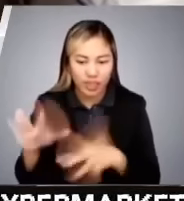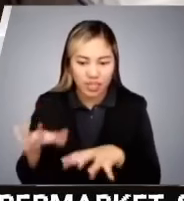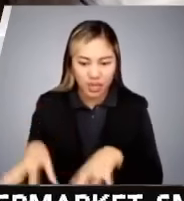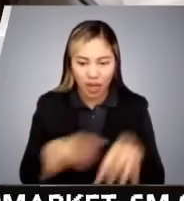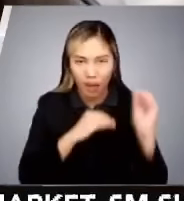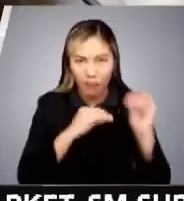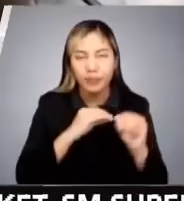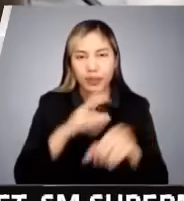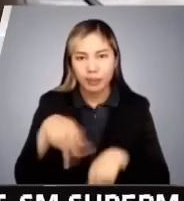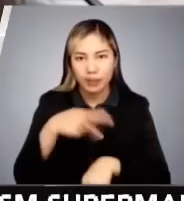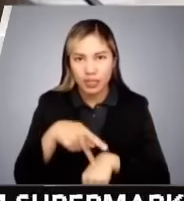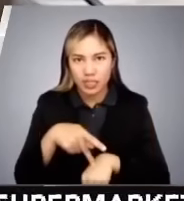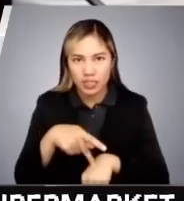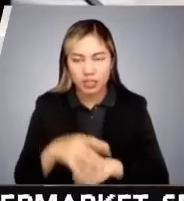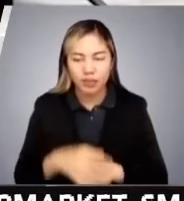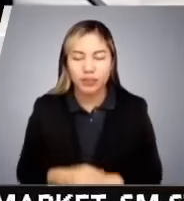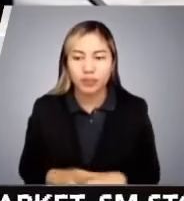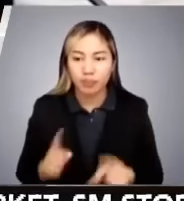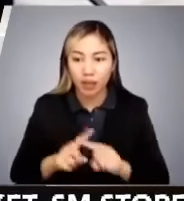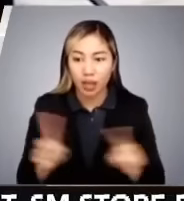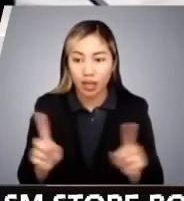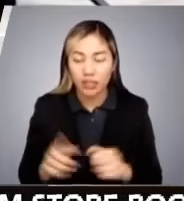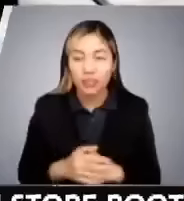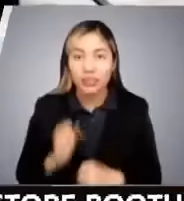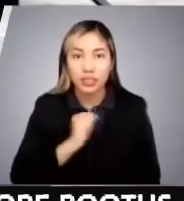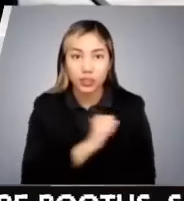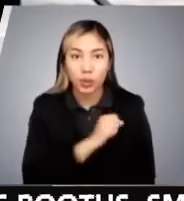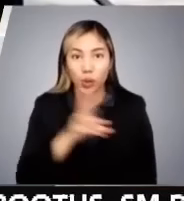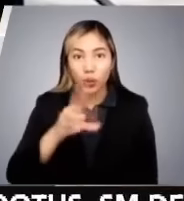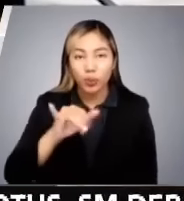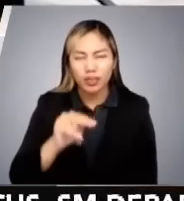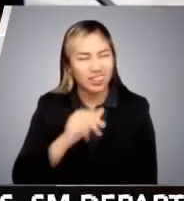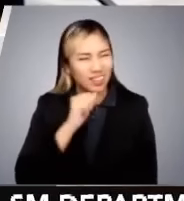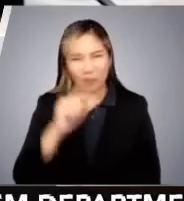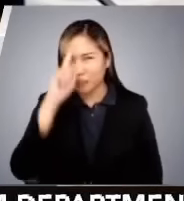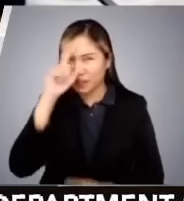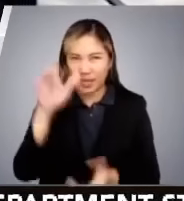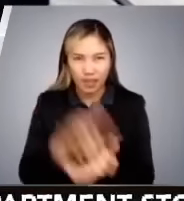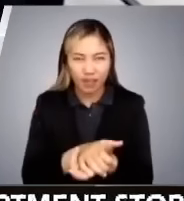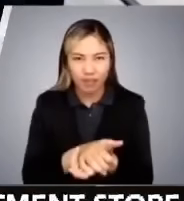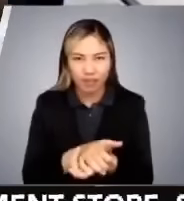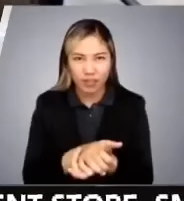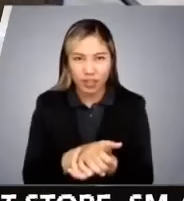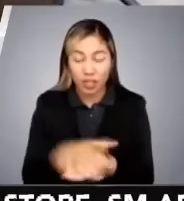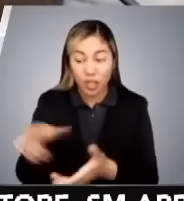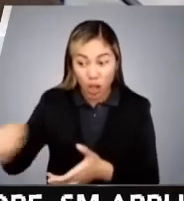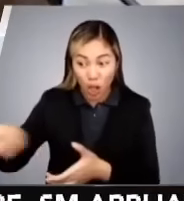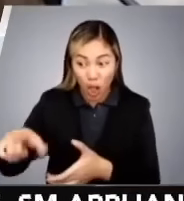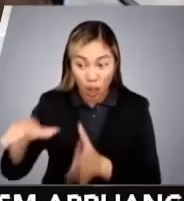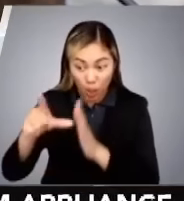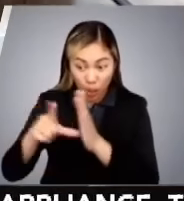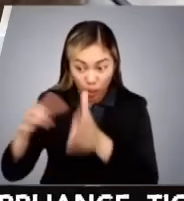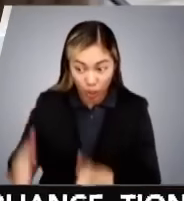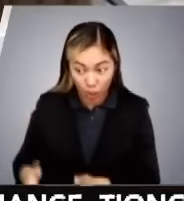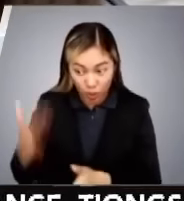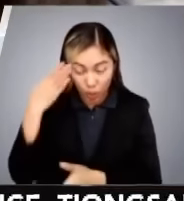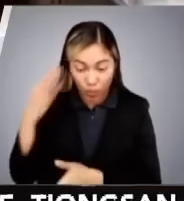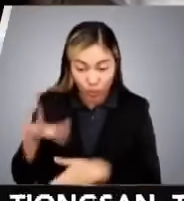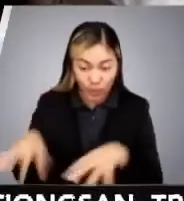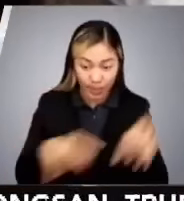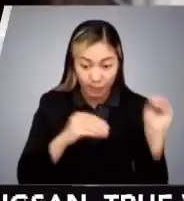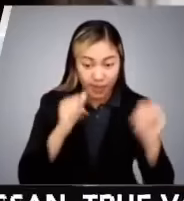nasaan siya. Pero si Senador Win Gasalian, hindi kumbinsido na hindi alam ng mga abogado na aalis na si Alice sa Pilipinas kasi